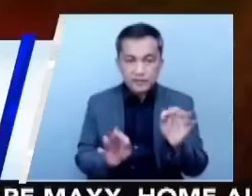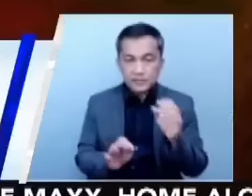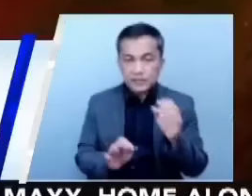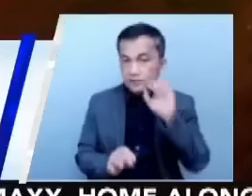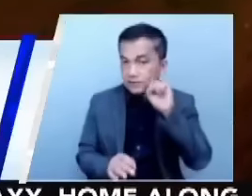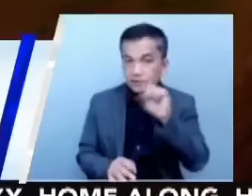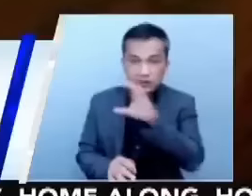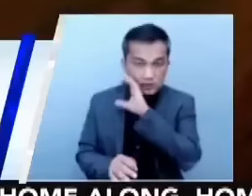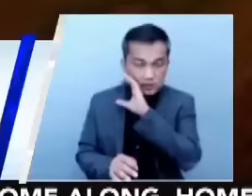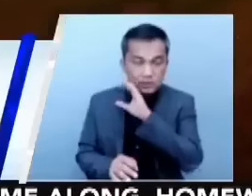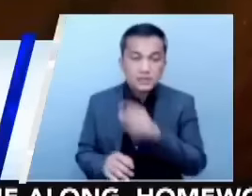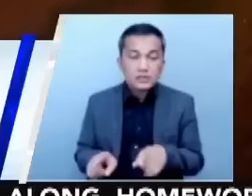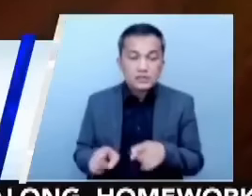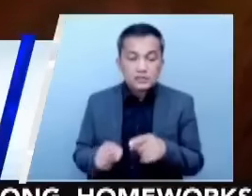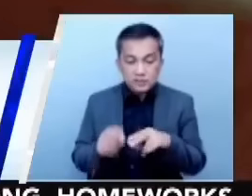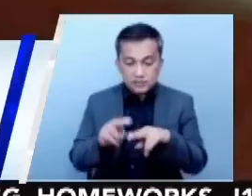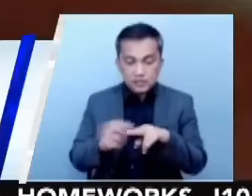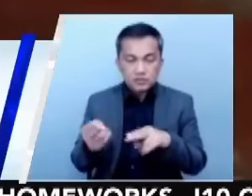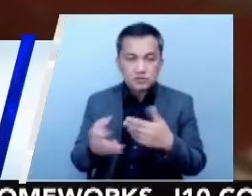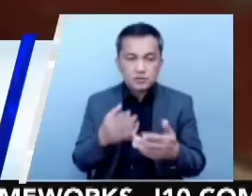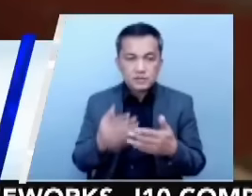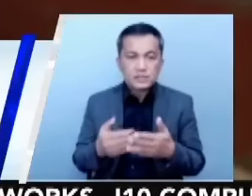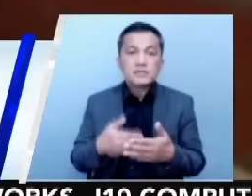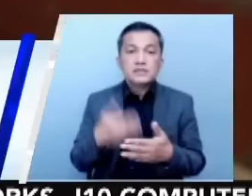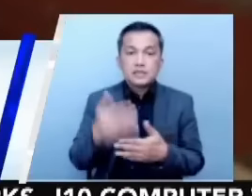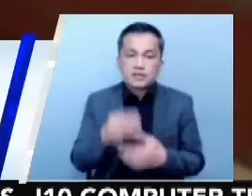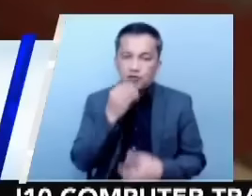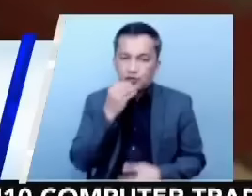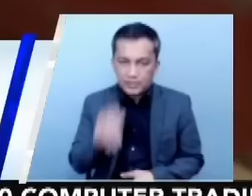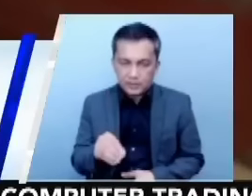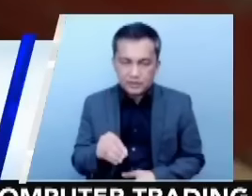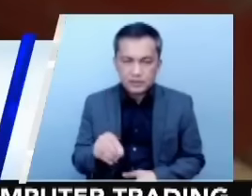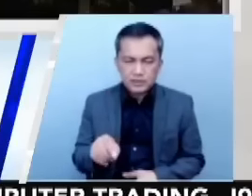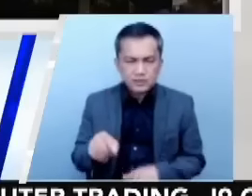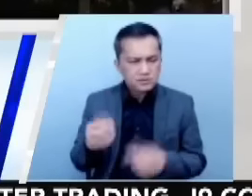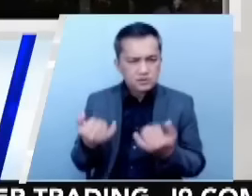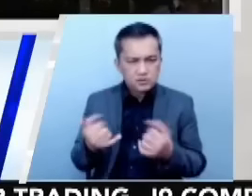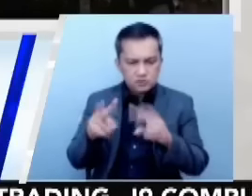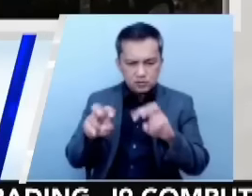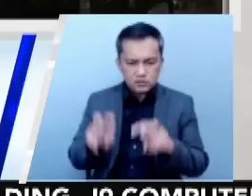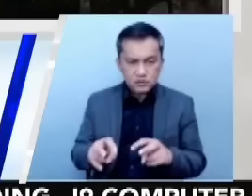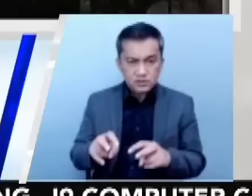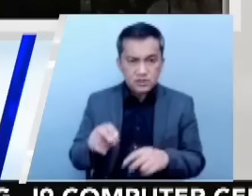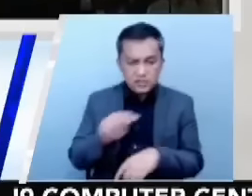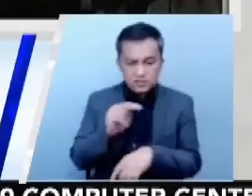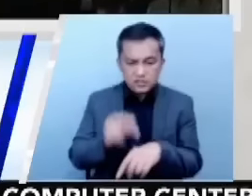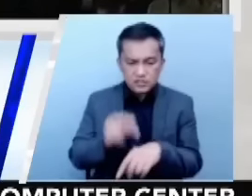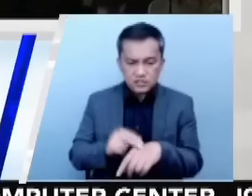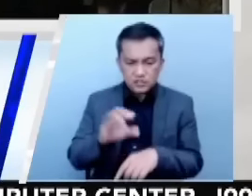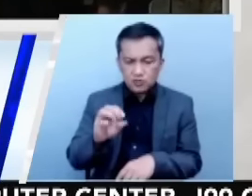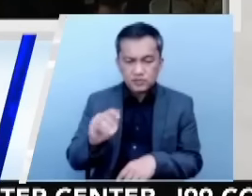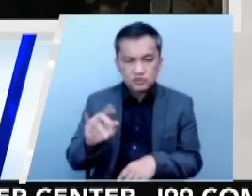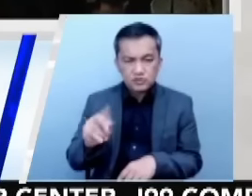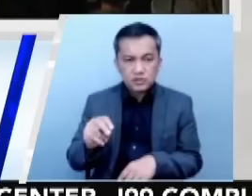Discounted pa rin kahit na ang susunod na order, kaya nag-iimbestiga na ang National Commission of Senior Citizens.